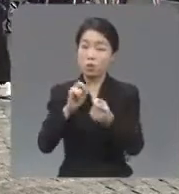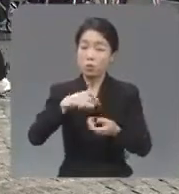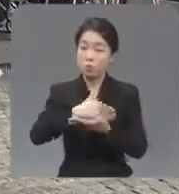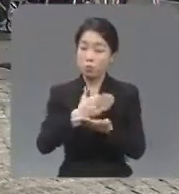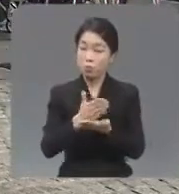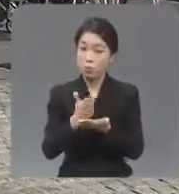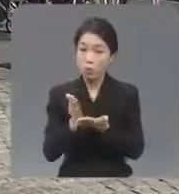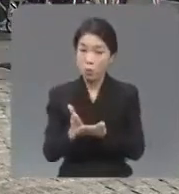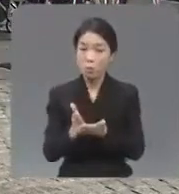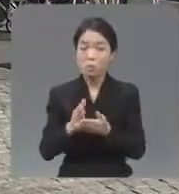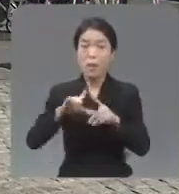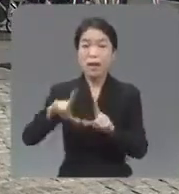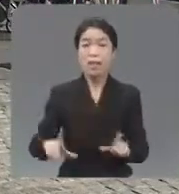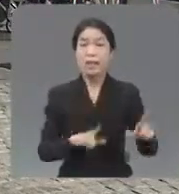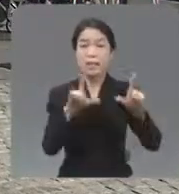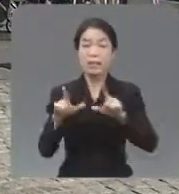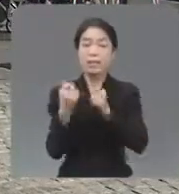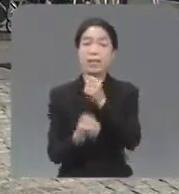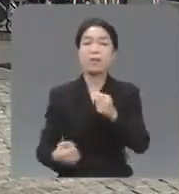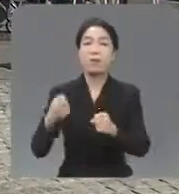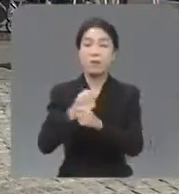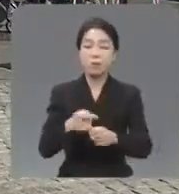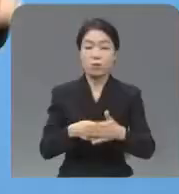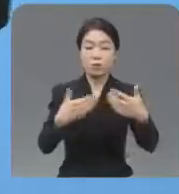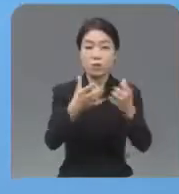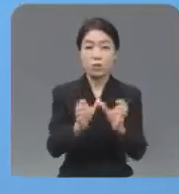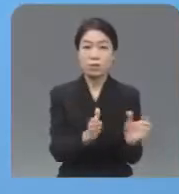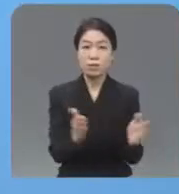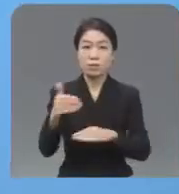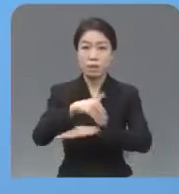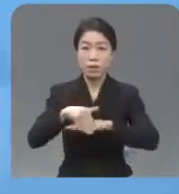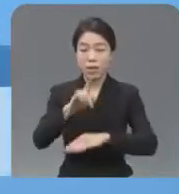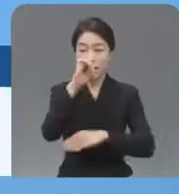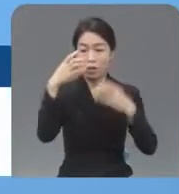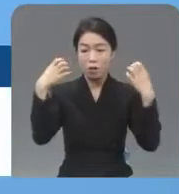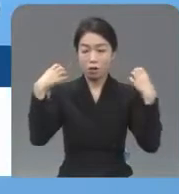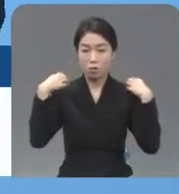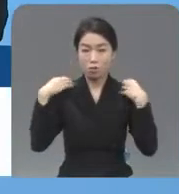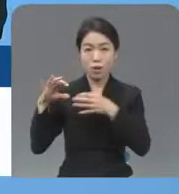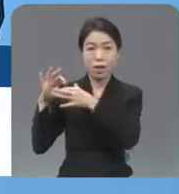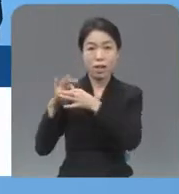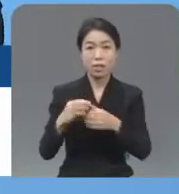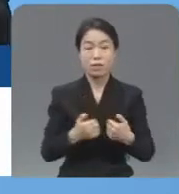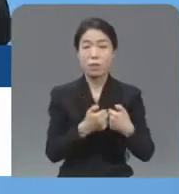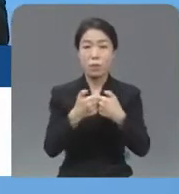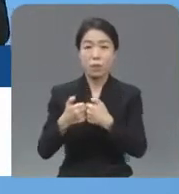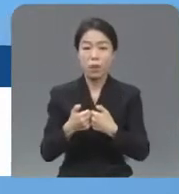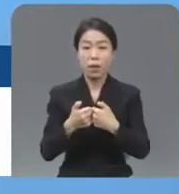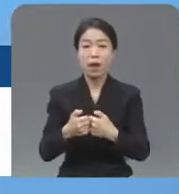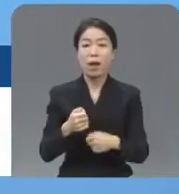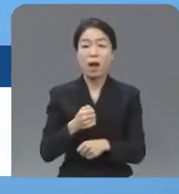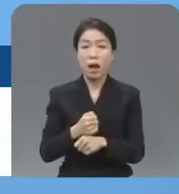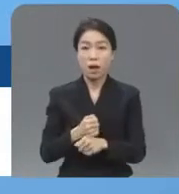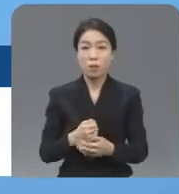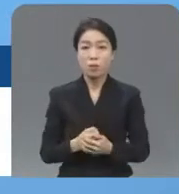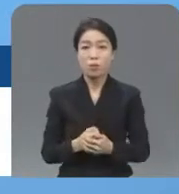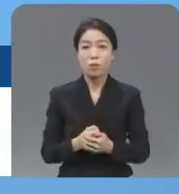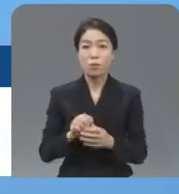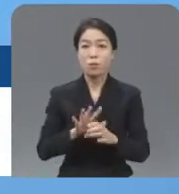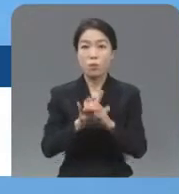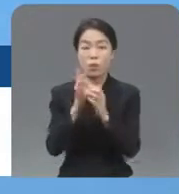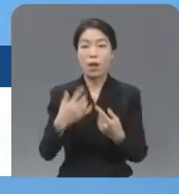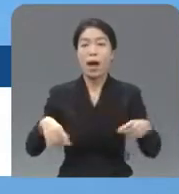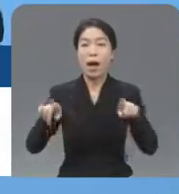분야에 걸친 일상 회복 추진단을 꾸릴 계획입니다. 정부와 지속적으로 논의하면서 위드 코로나와